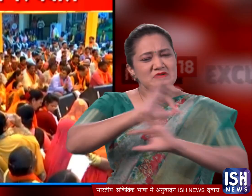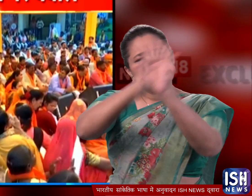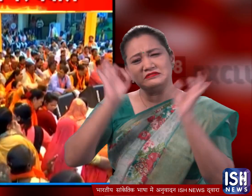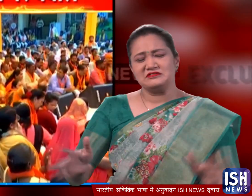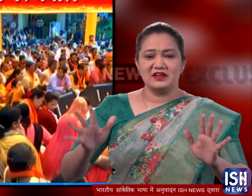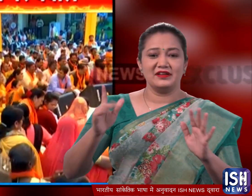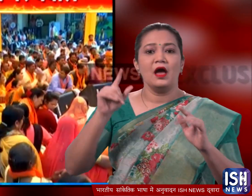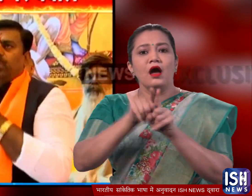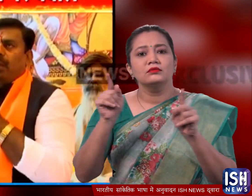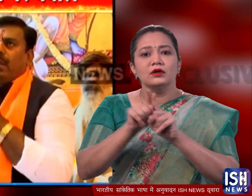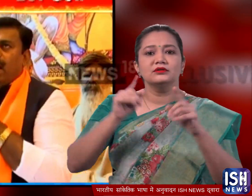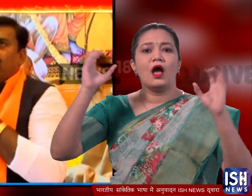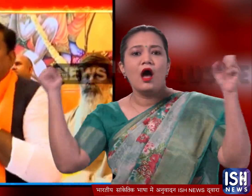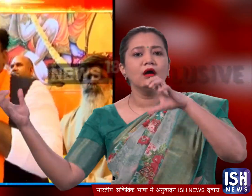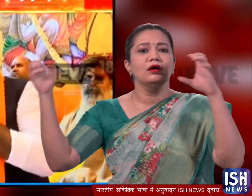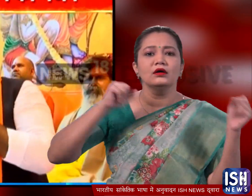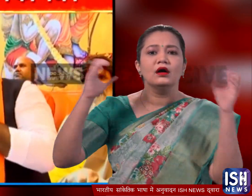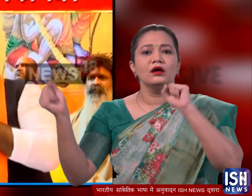के साथ रामधुनी जमाकर बैठ गए।